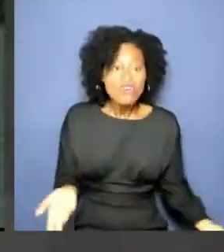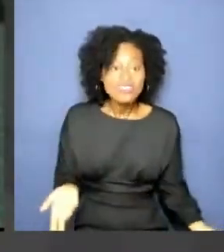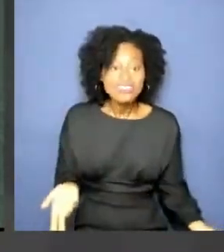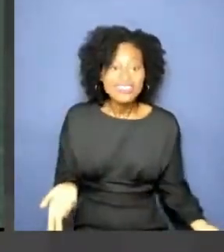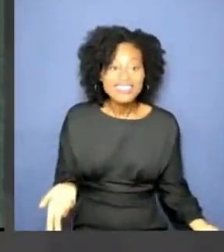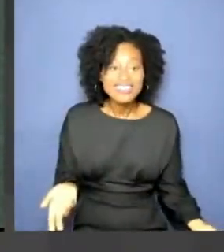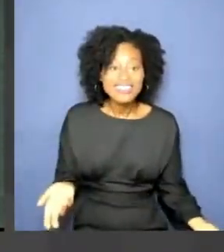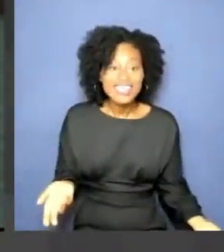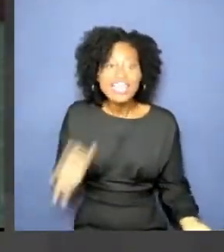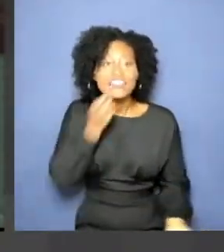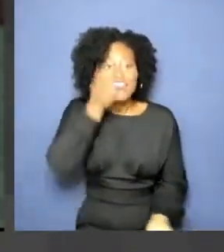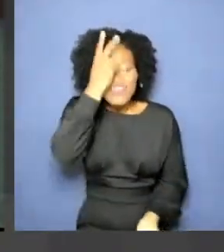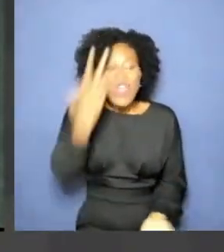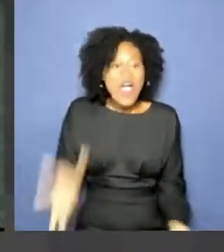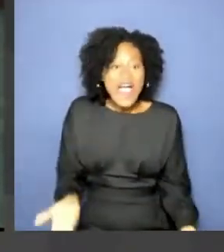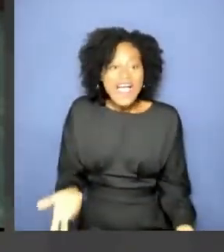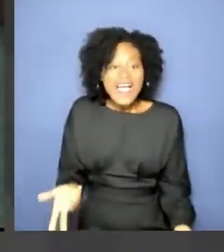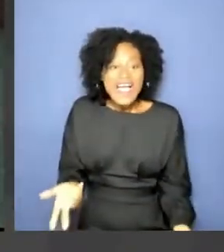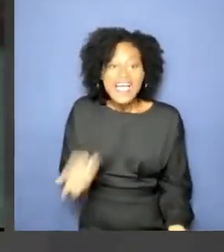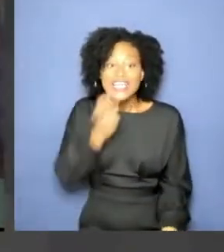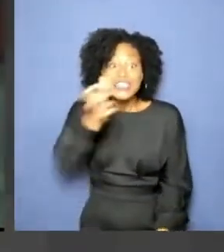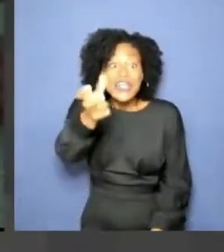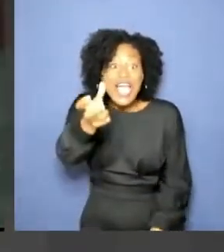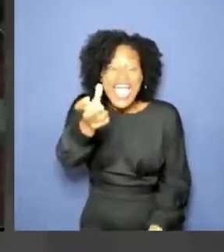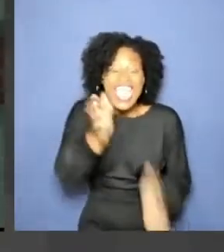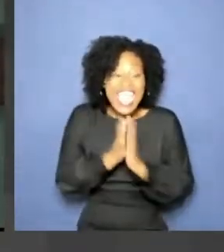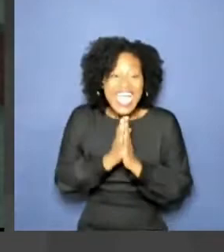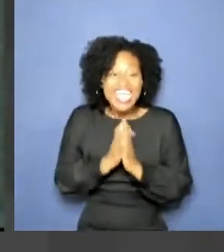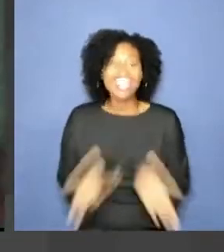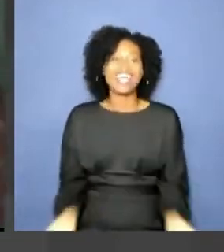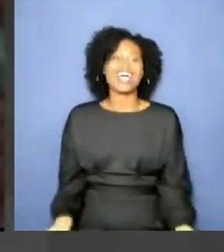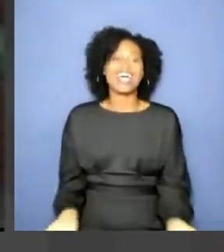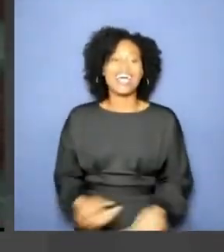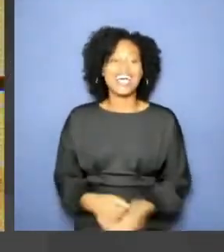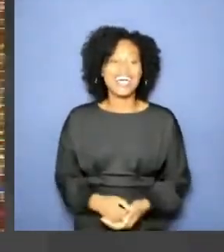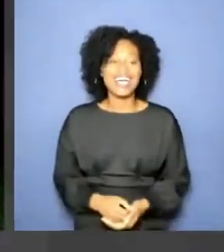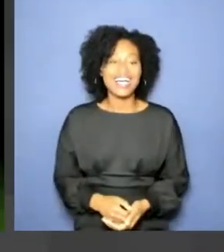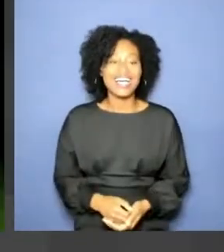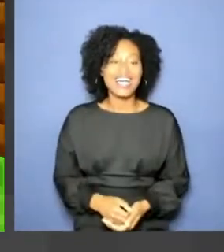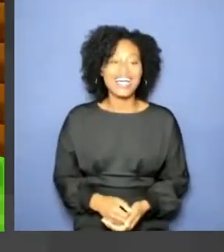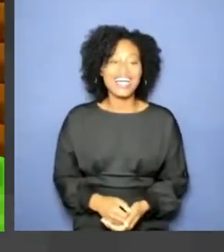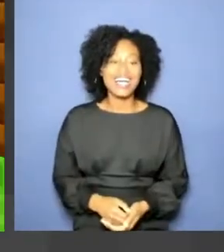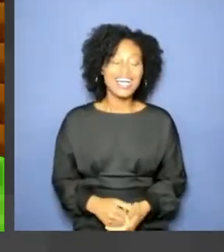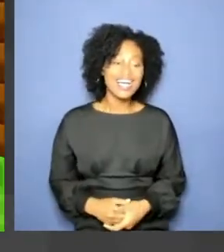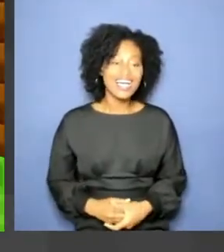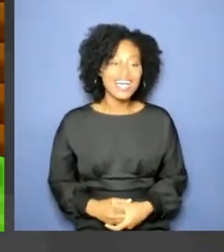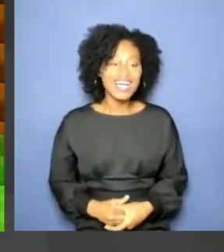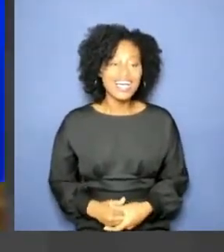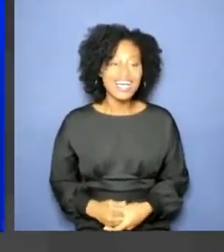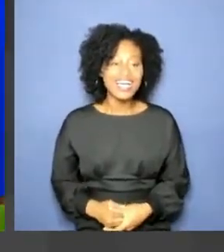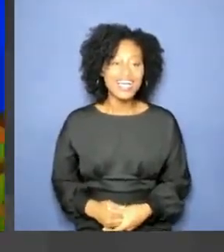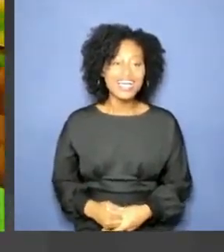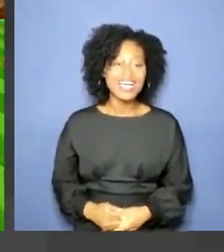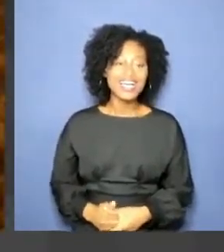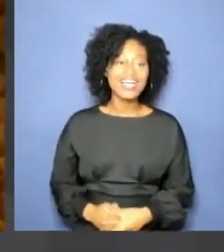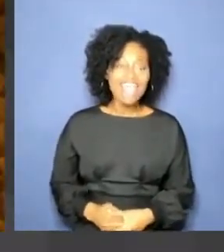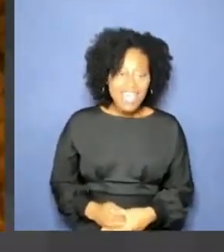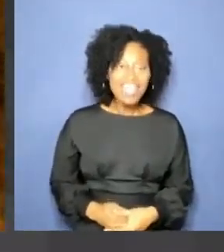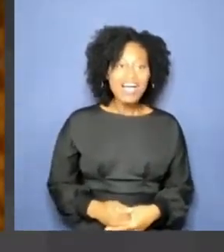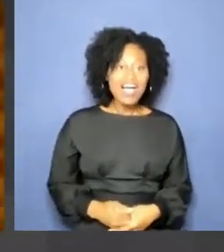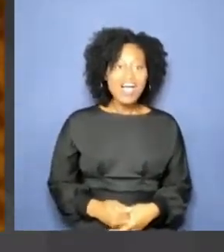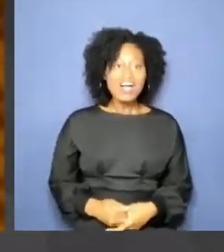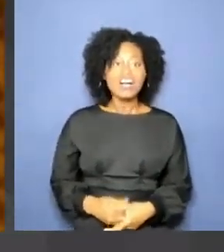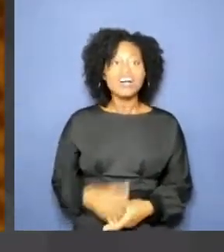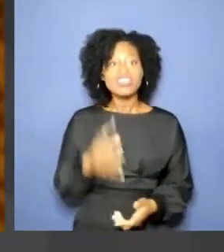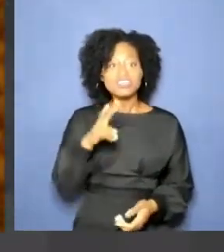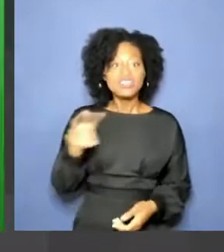Jättegärna! Titta, det är jätter! Titta! Kan du inte tämja dem då? Han skriker! 그린 헬정! 이거 뭐야? 나 옆으로 보는